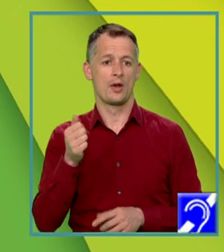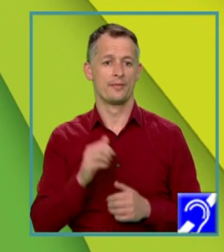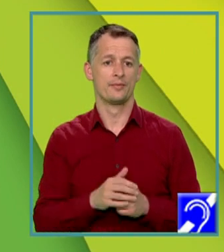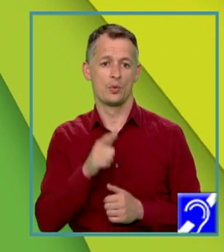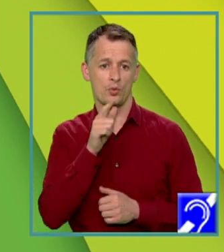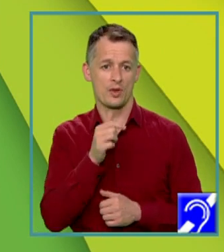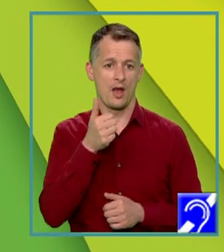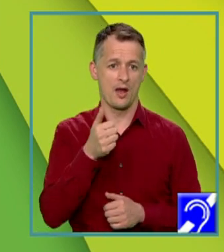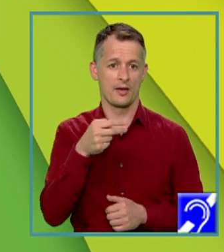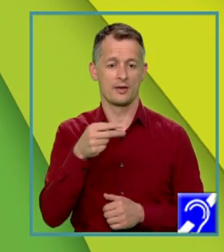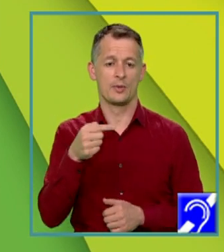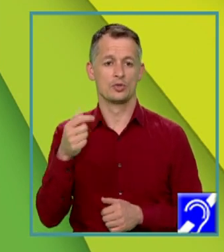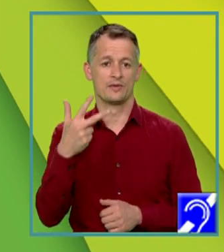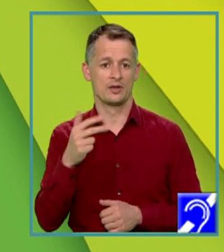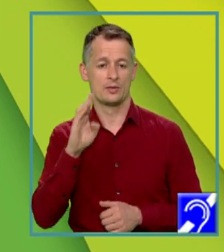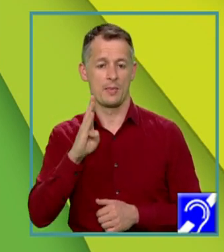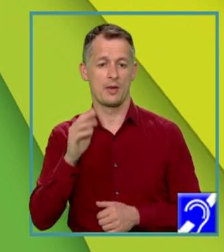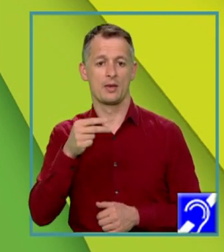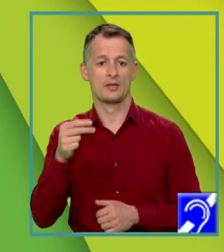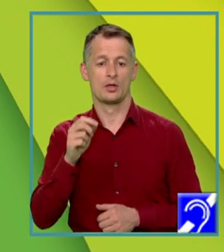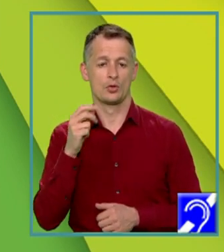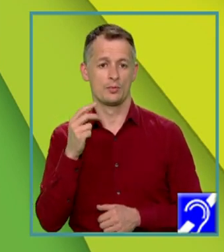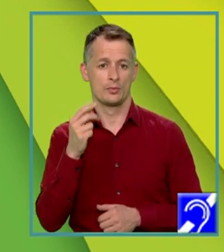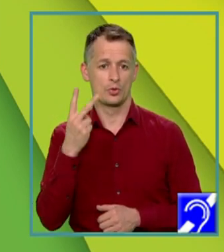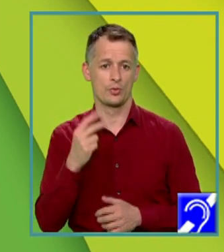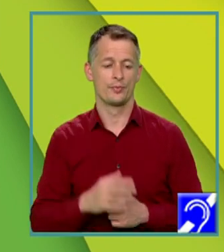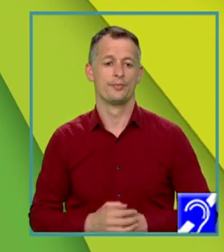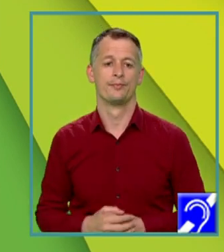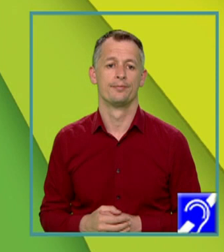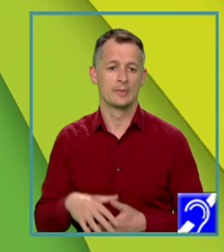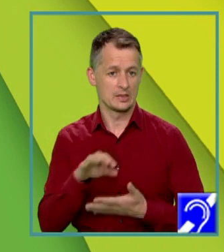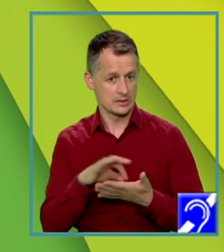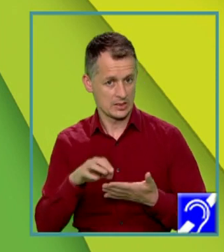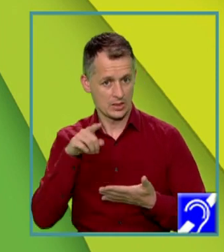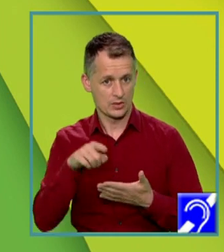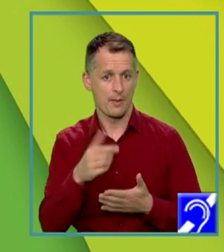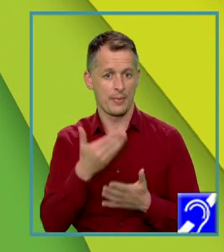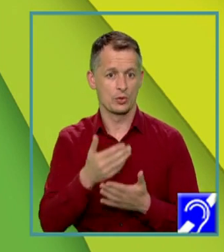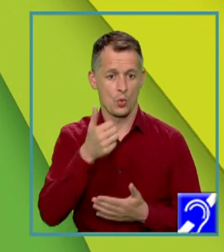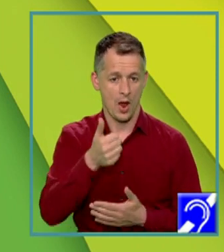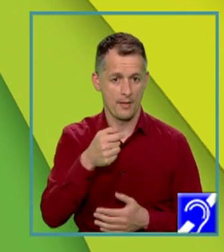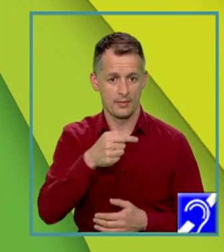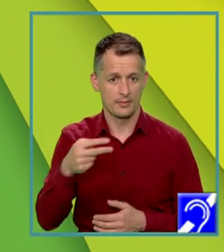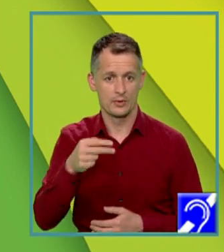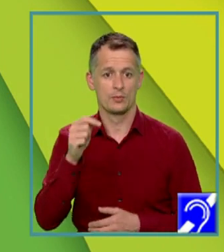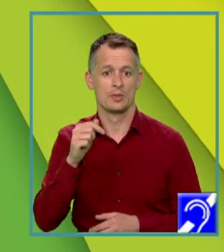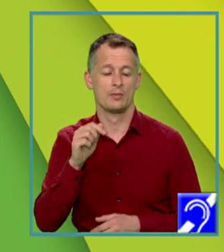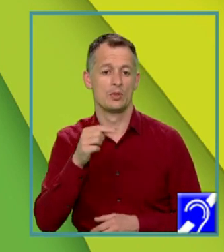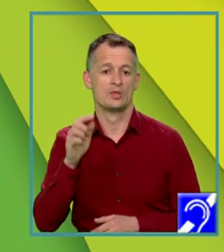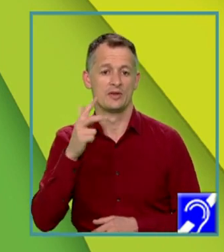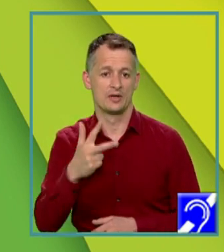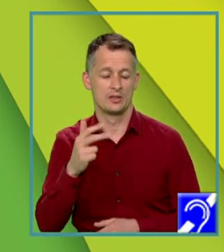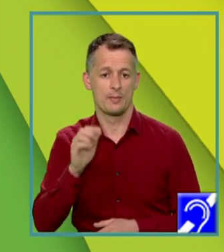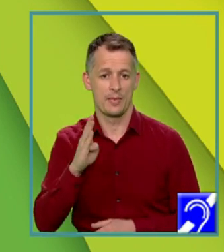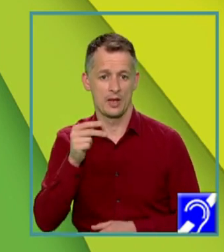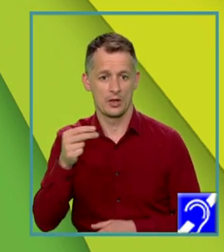3 și b mic egal cu doi particular is înscrierea matricii b pentru a egal cu minus 3 și b egal cu